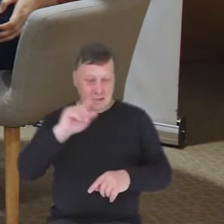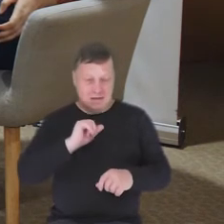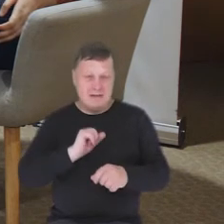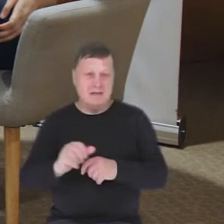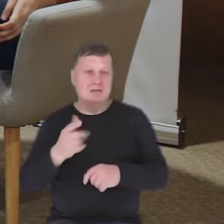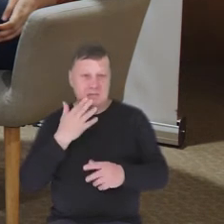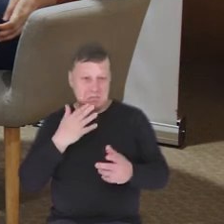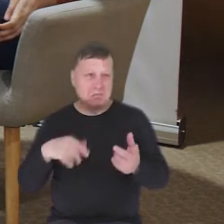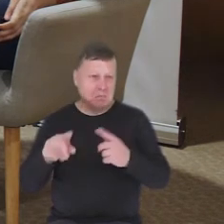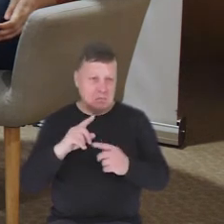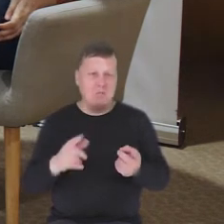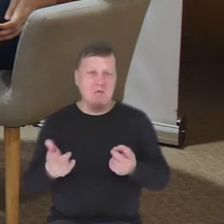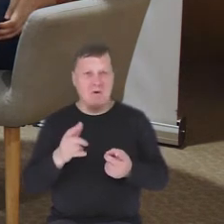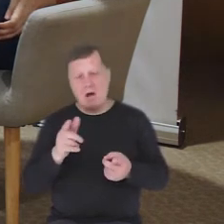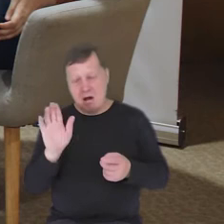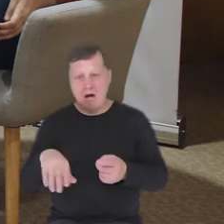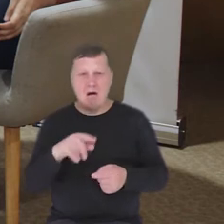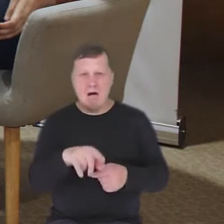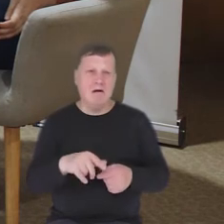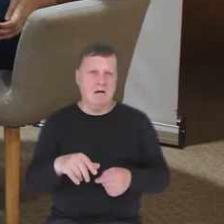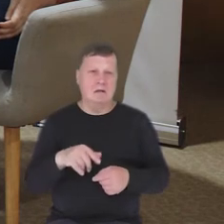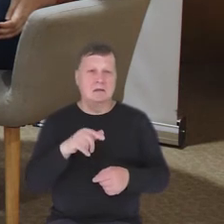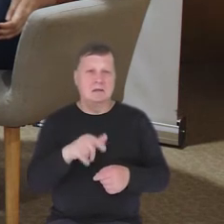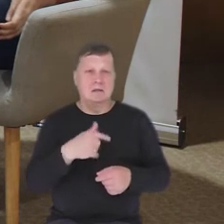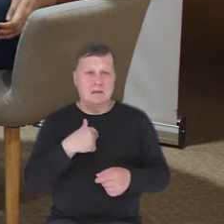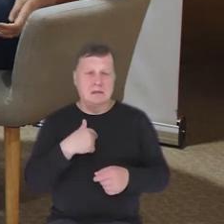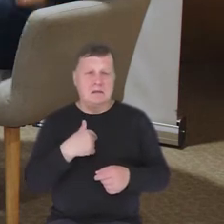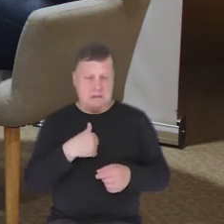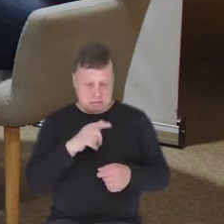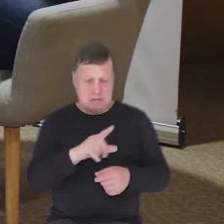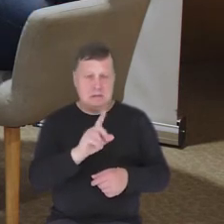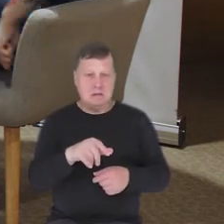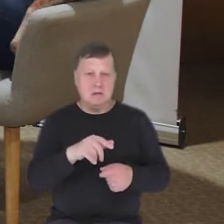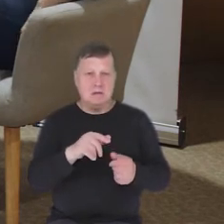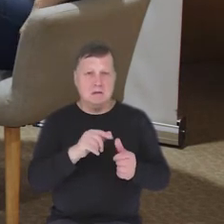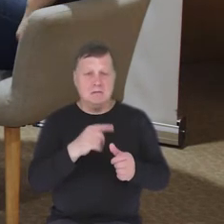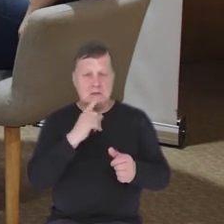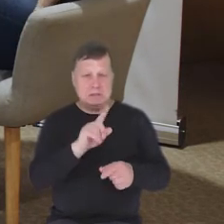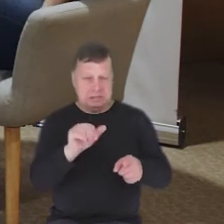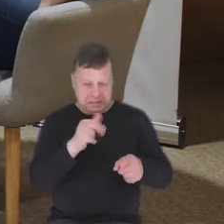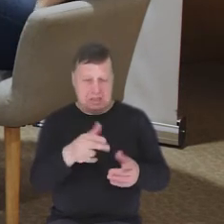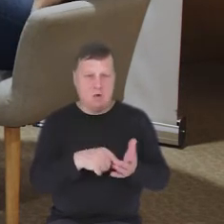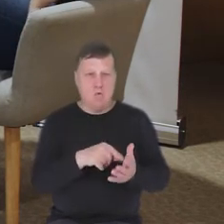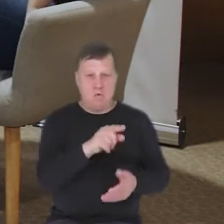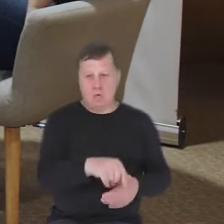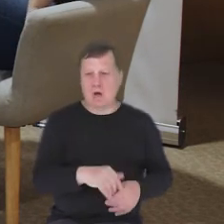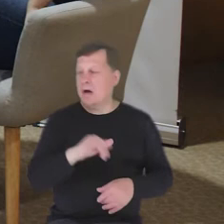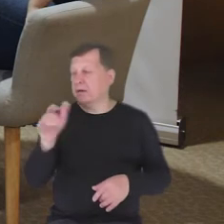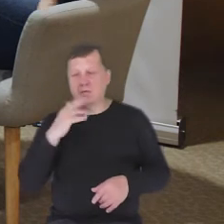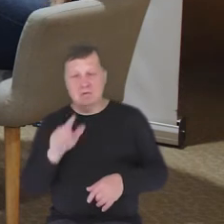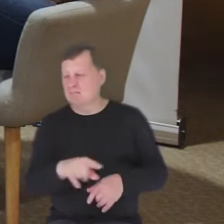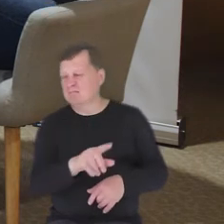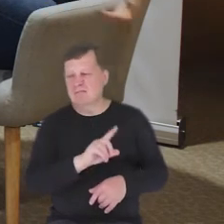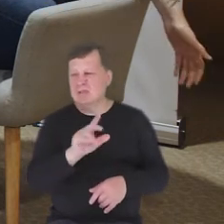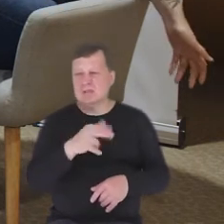i pojawiają się osoby, które krzyczą: jak nie ma ISBN-u, to jest to zin. Pojawiają się inni, którzy krzyczą: